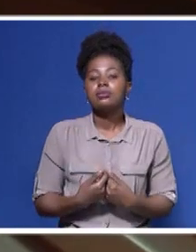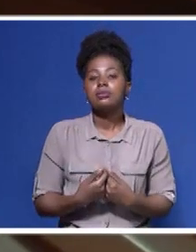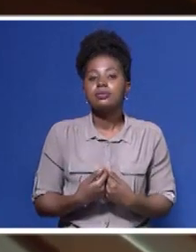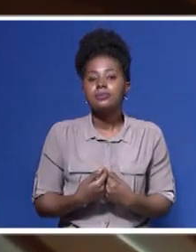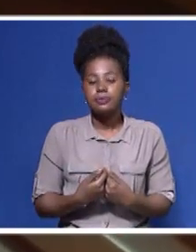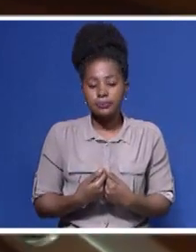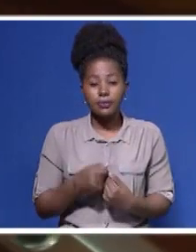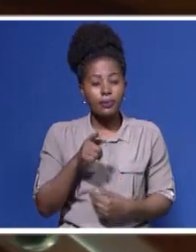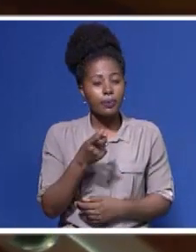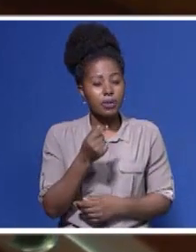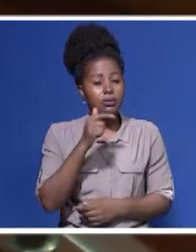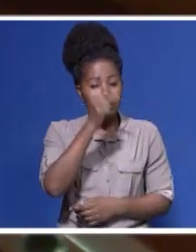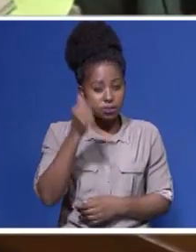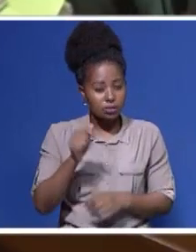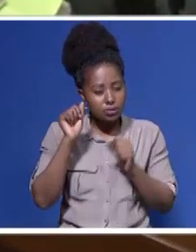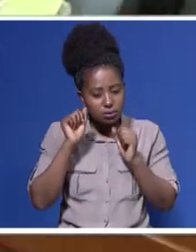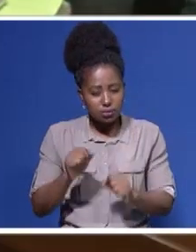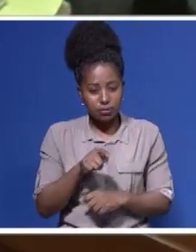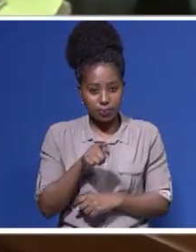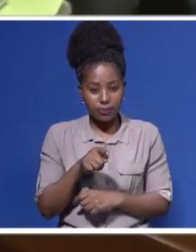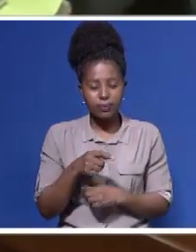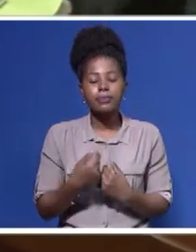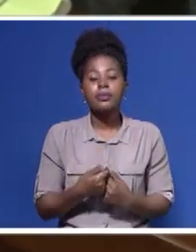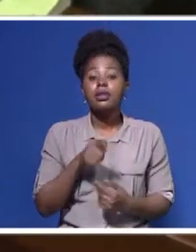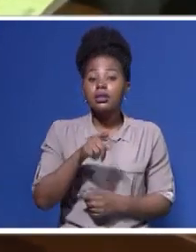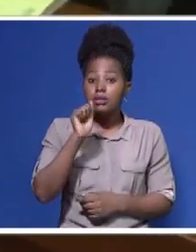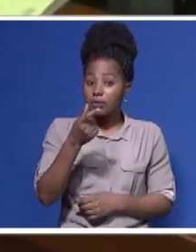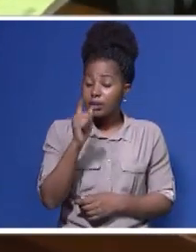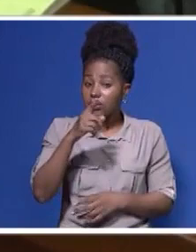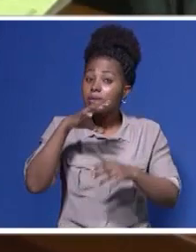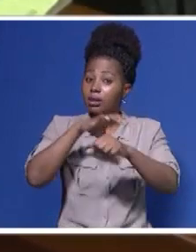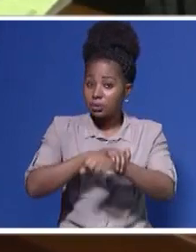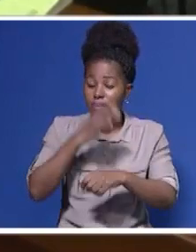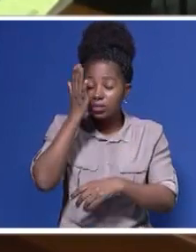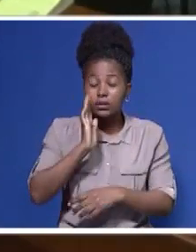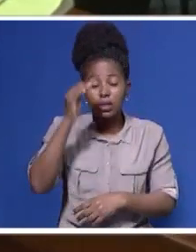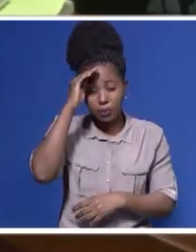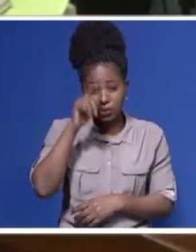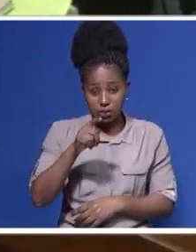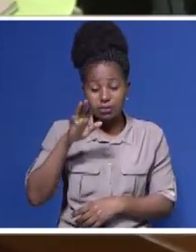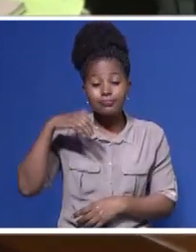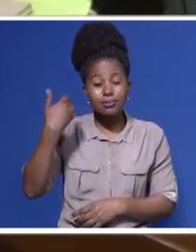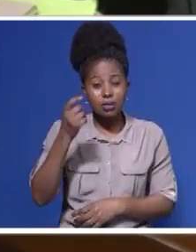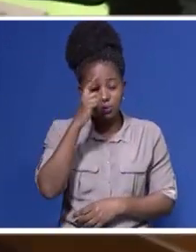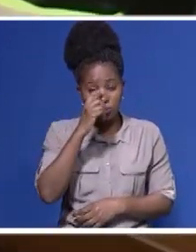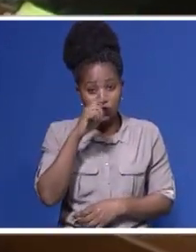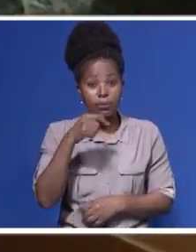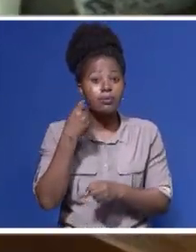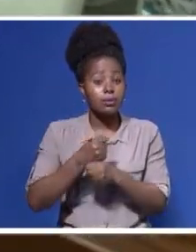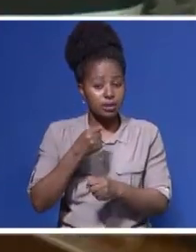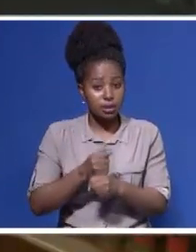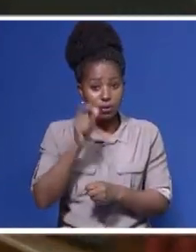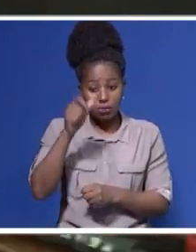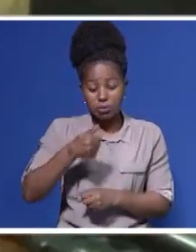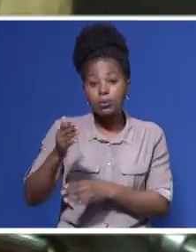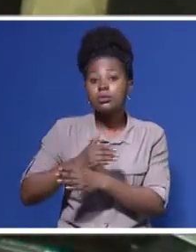pesa ni za Watanzania lazima ziendelee kuwa salama. Hizi ndizo fedha zilizokamatwa na jeshi la polisi baada ya uchunguzi uliofanyika ambapo